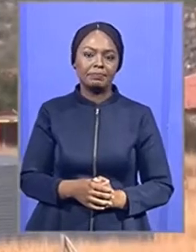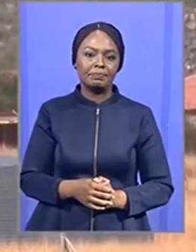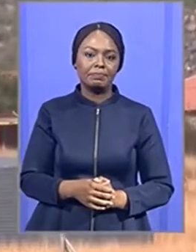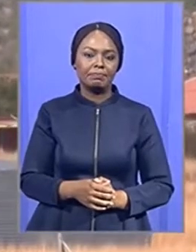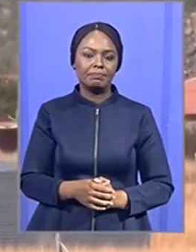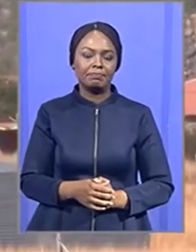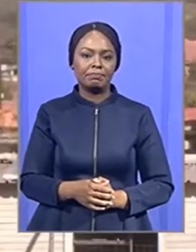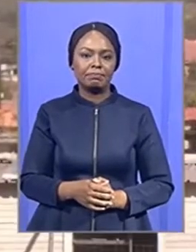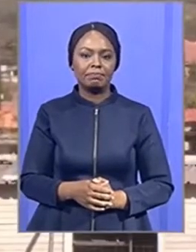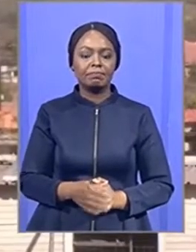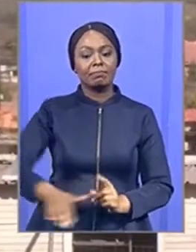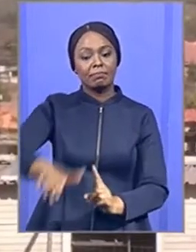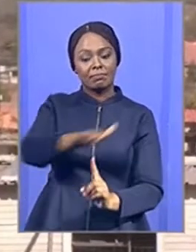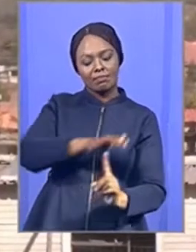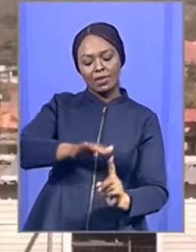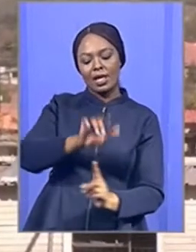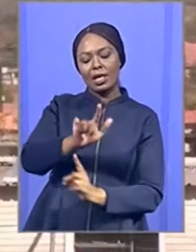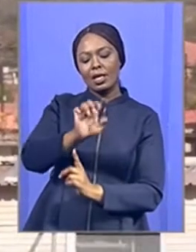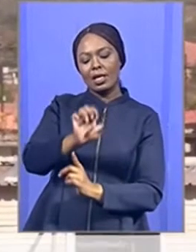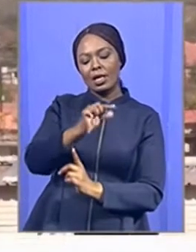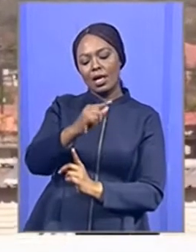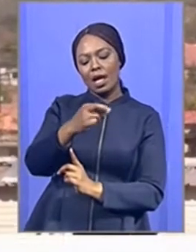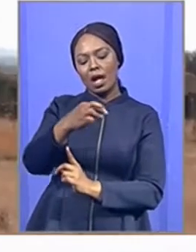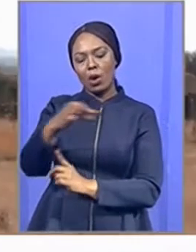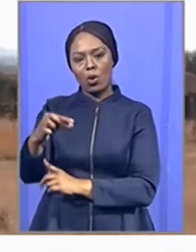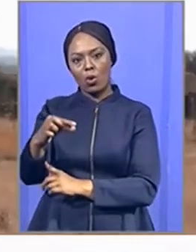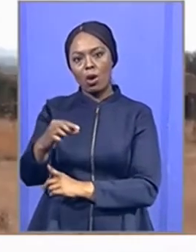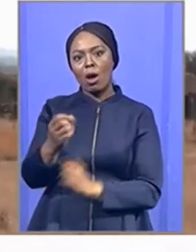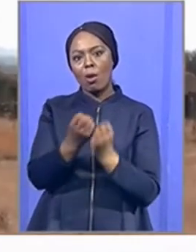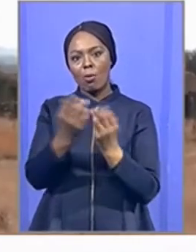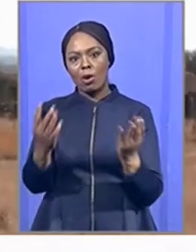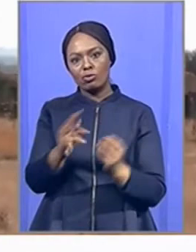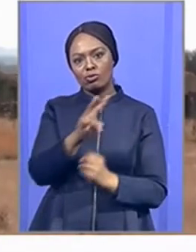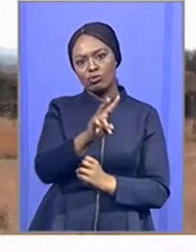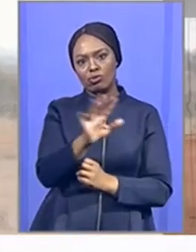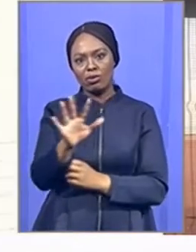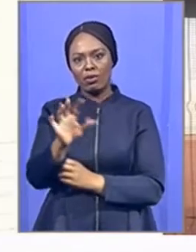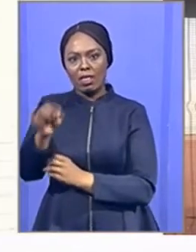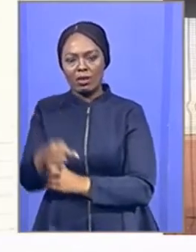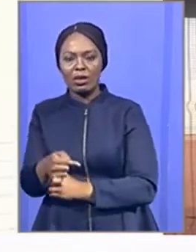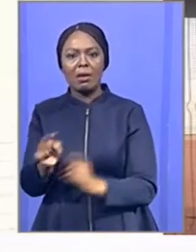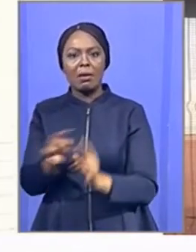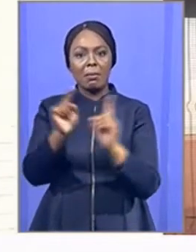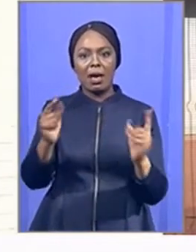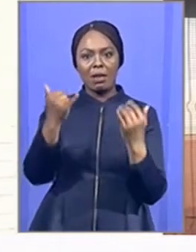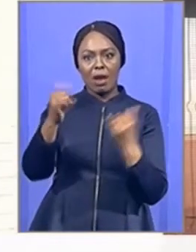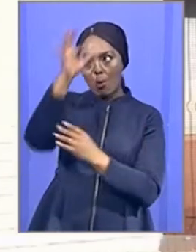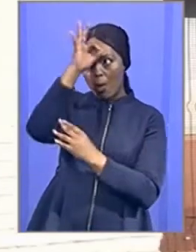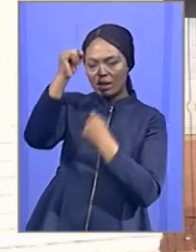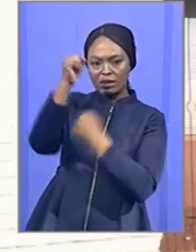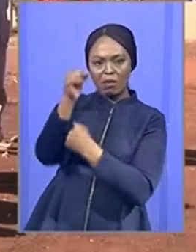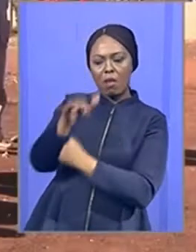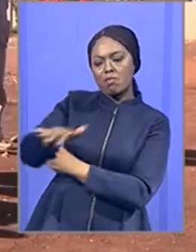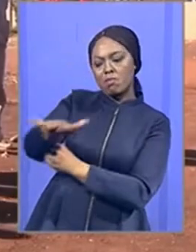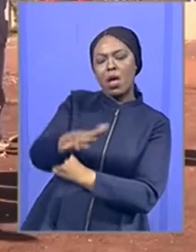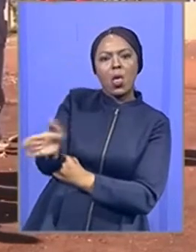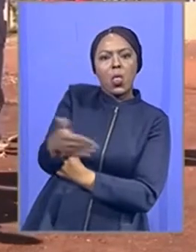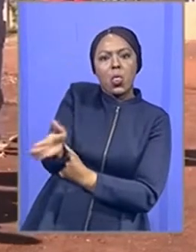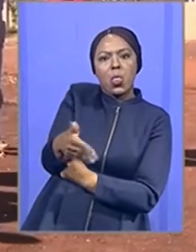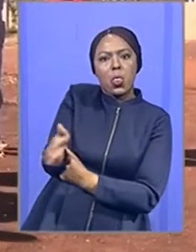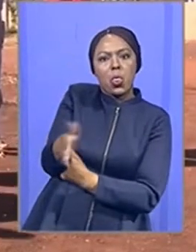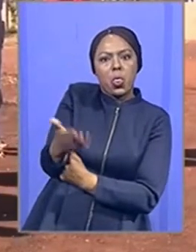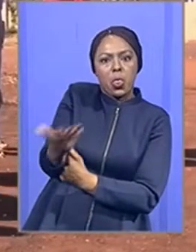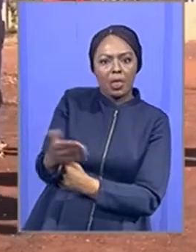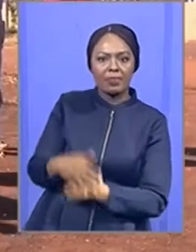Motse wa Lekgalong o na le matlo a feta le 250 mme fela ga ona seteišene sa sepodisi. Baagi ba mono